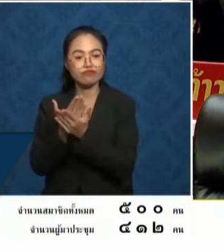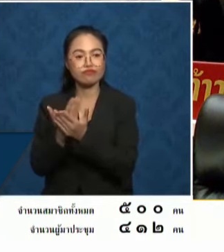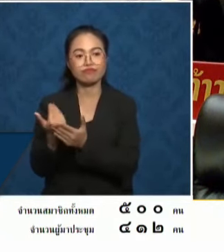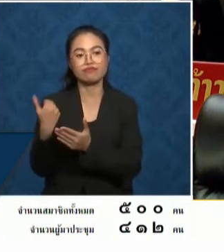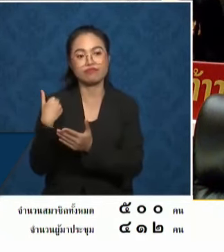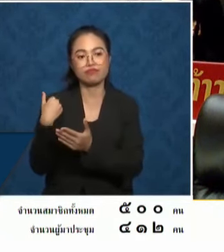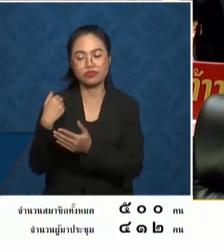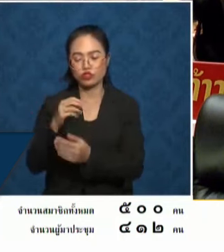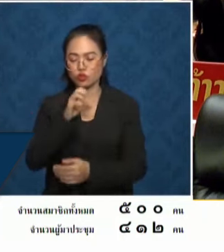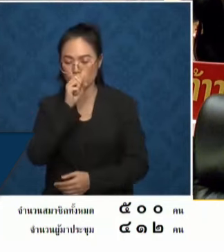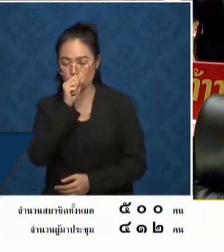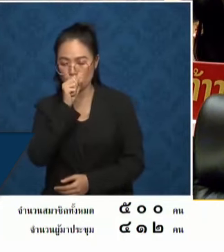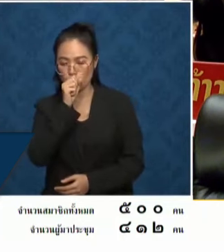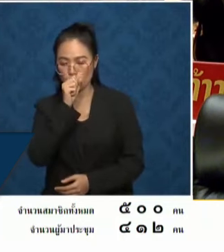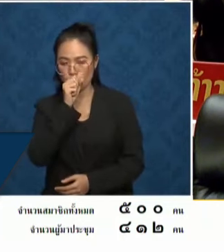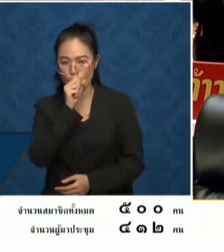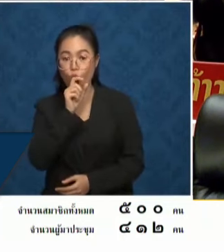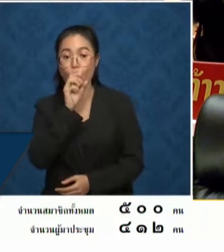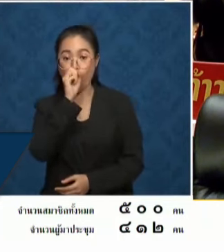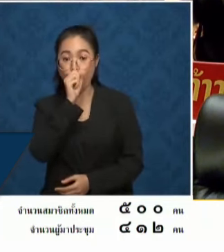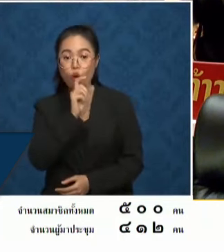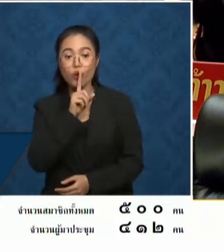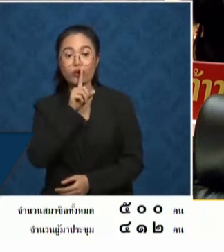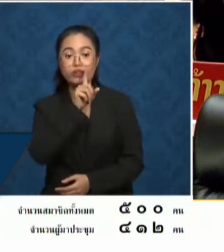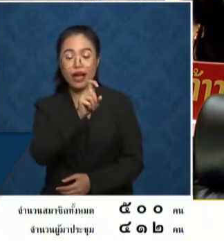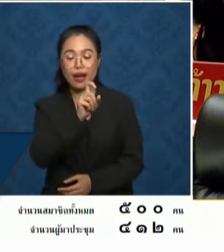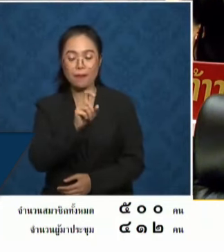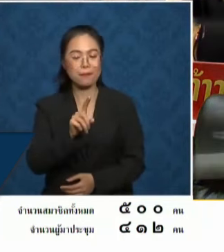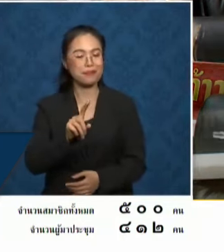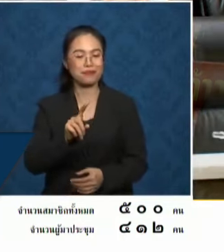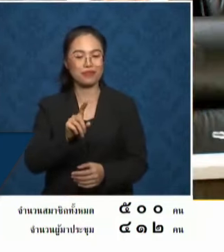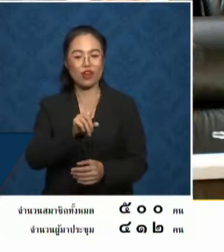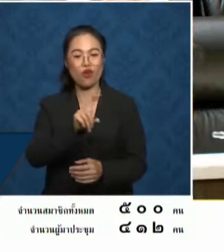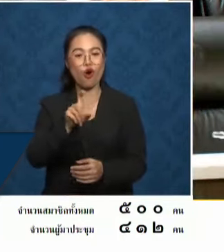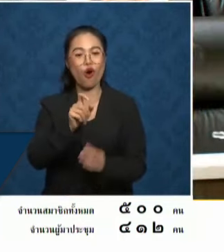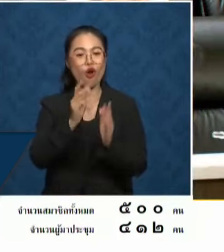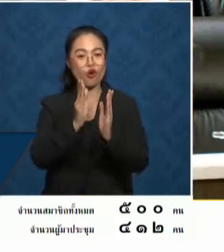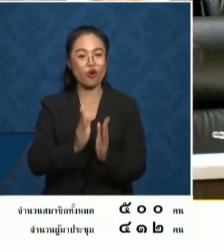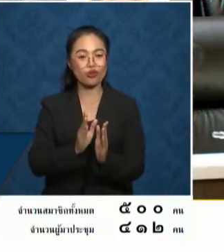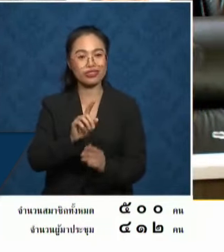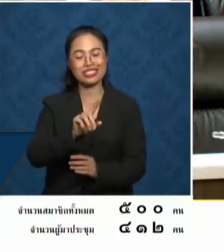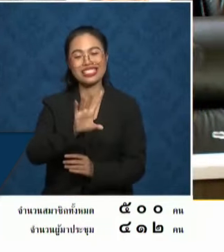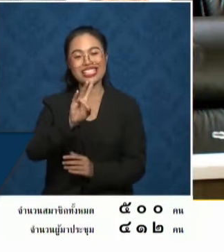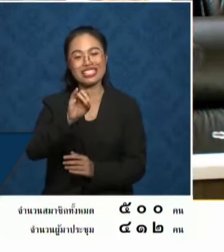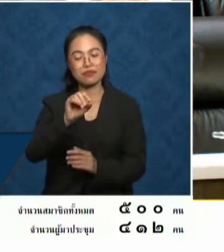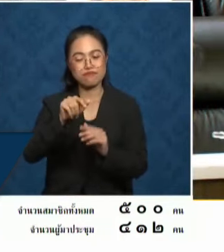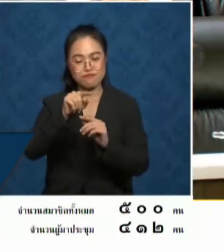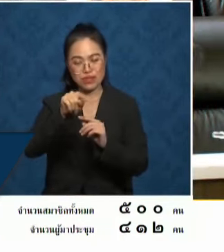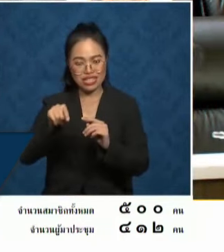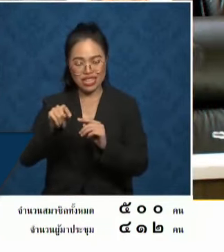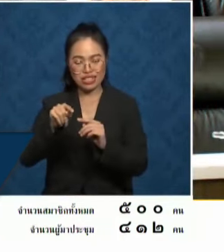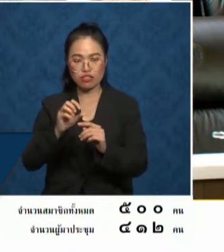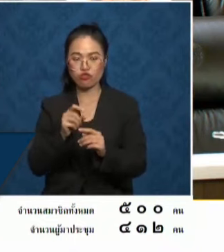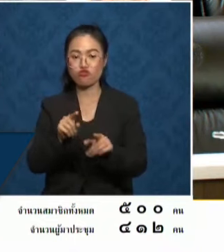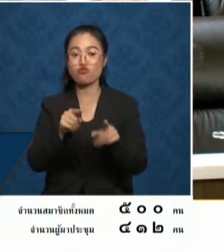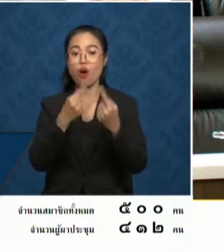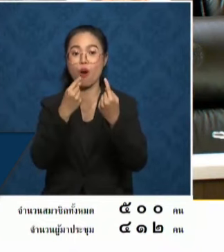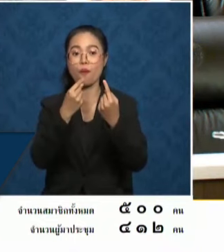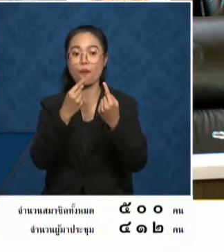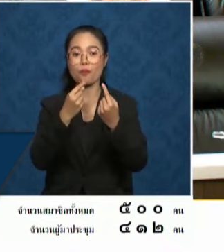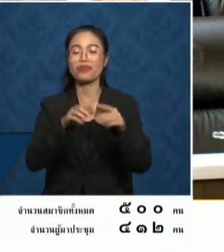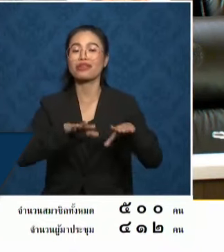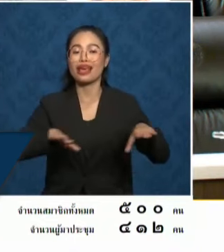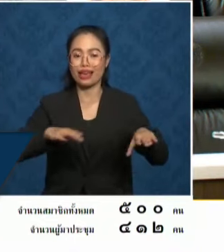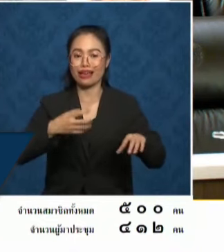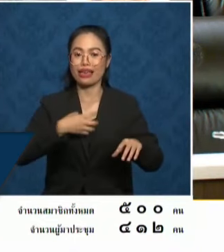ถ้าเราสอบถามเานะคะ 100คนเนี่ยเกิน70%นะคะเขาจะตอบว่าสิ่งที่เขาต้องการ